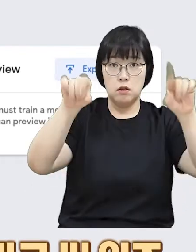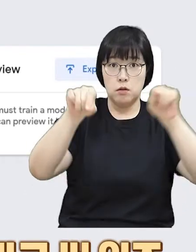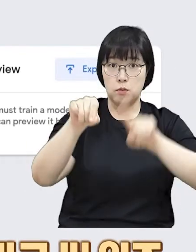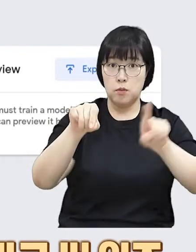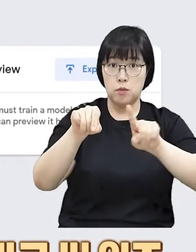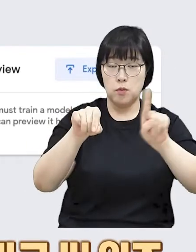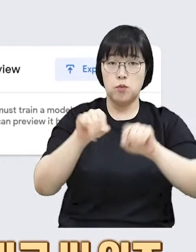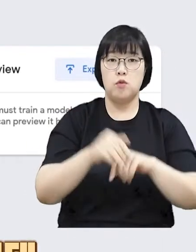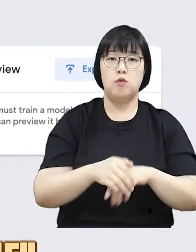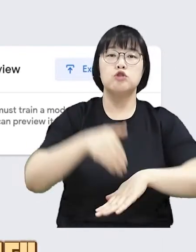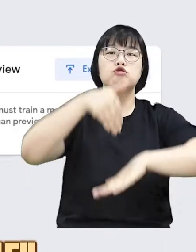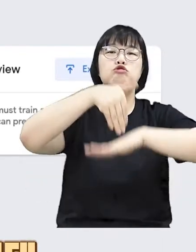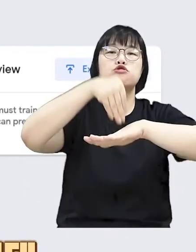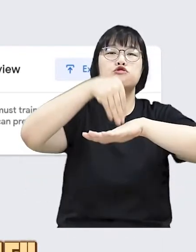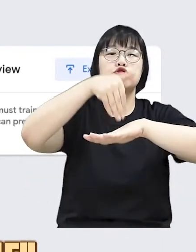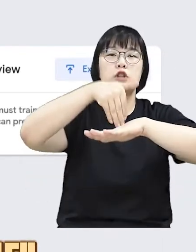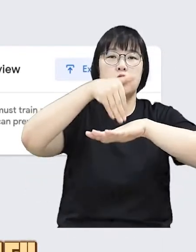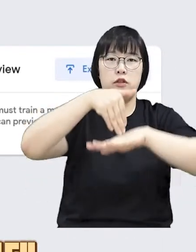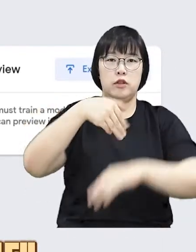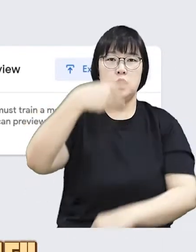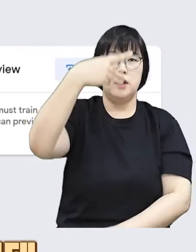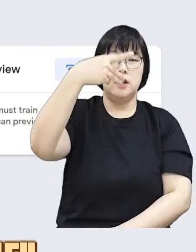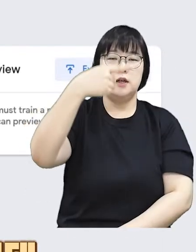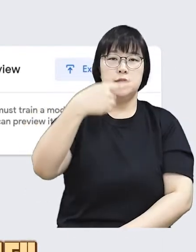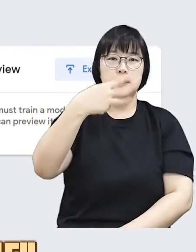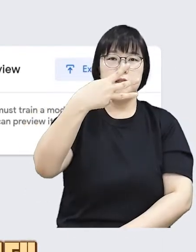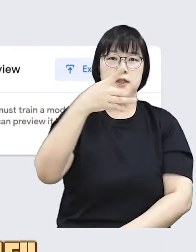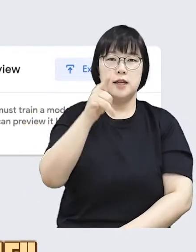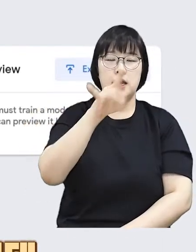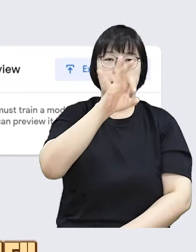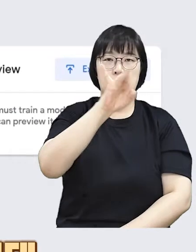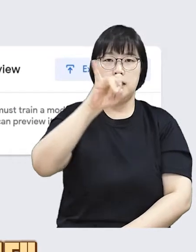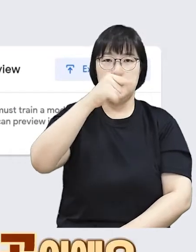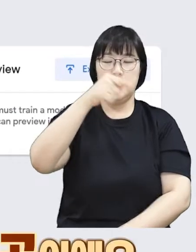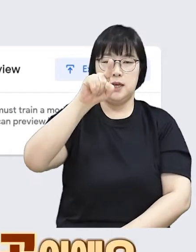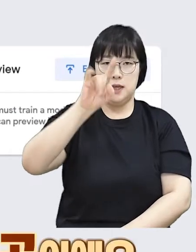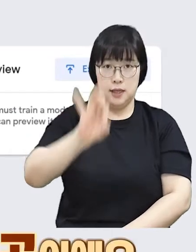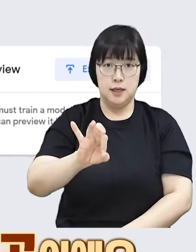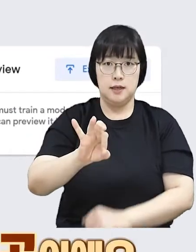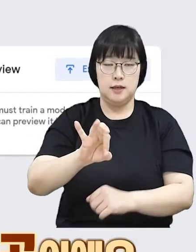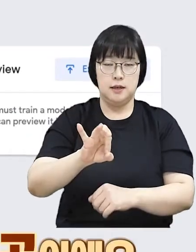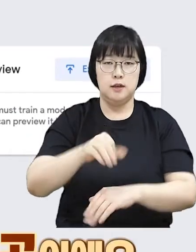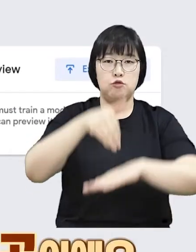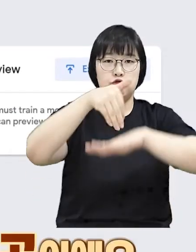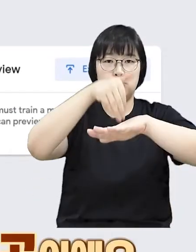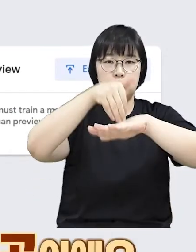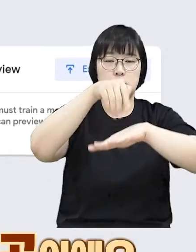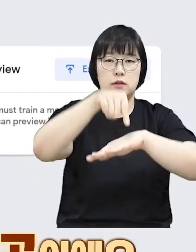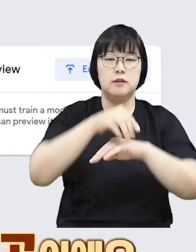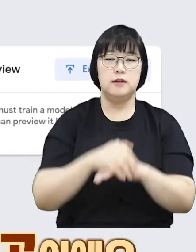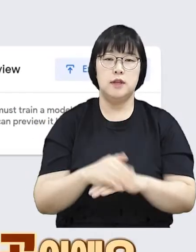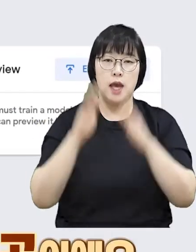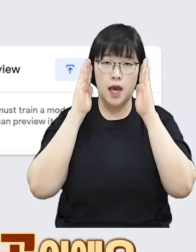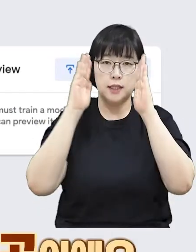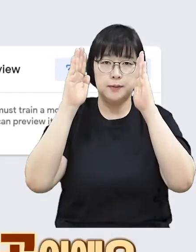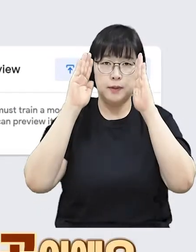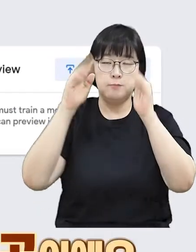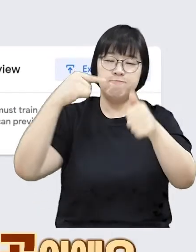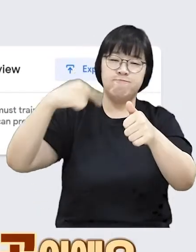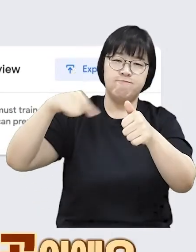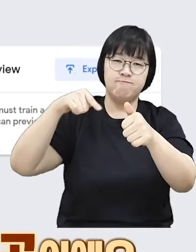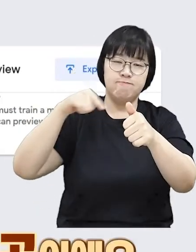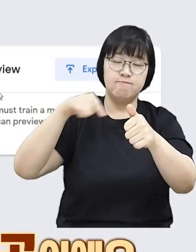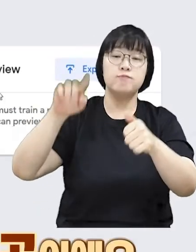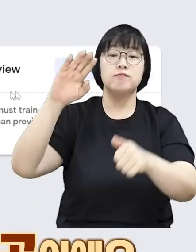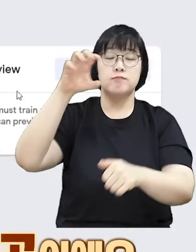트레이닝이라고 써 있죠? 트레이닝은 훈련시킨다는 뜻인데 이 컴퓨터한테 학습을 할 수 있도록